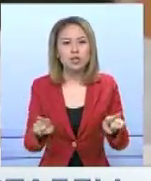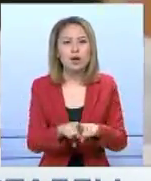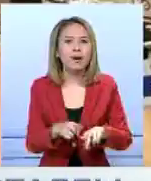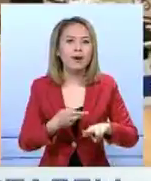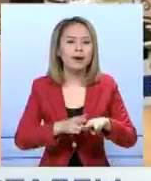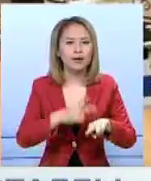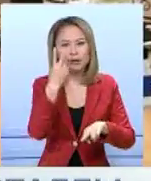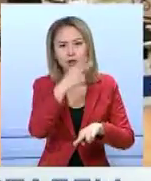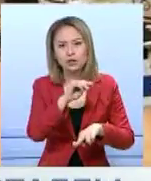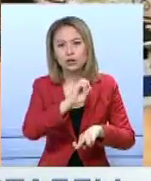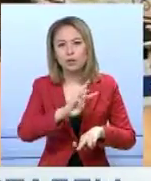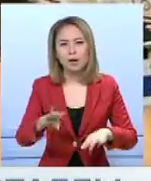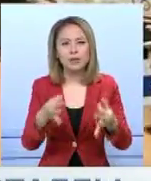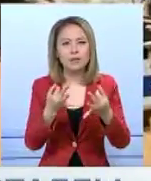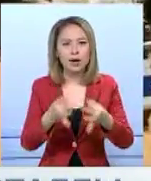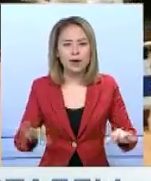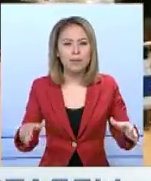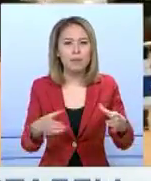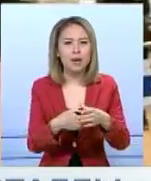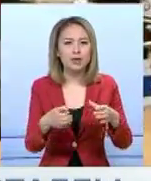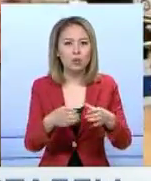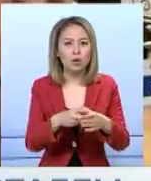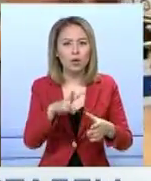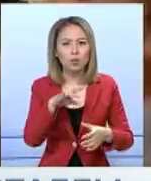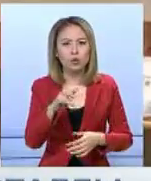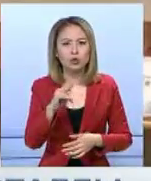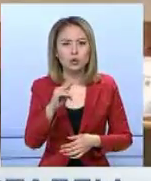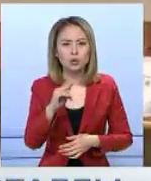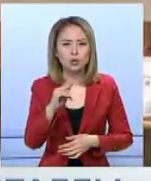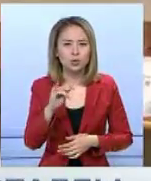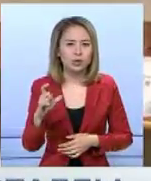нәтижесіне қарағанда басты талас демократиялық партия